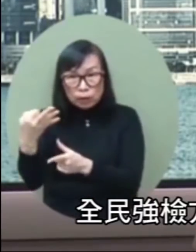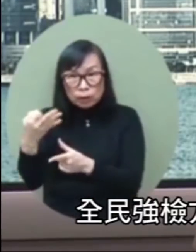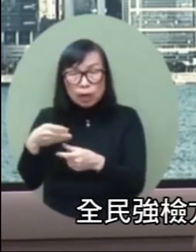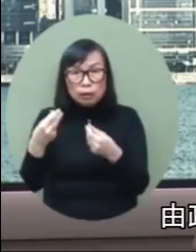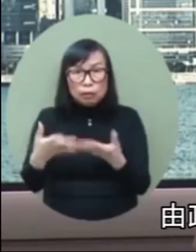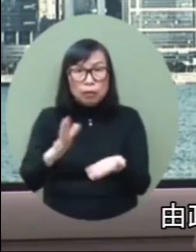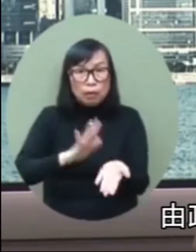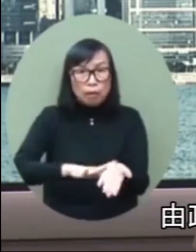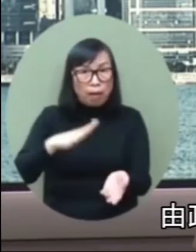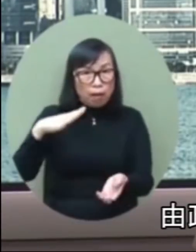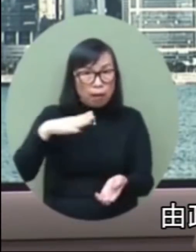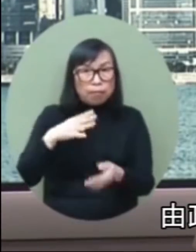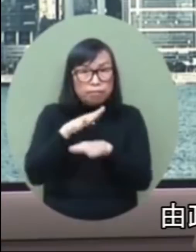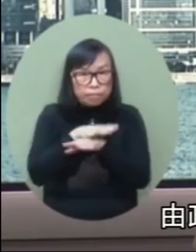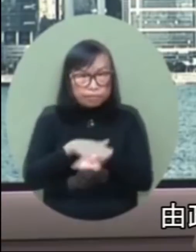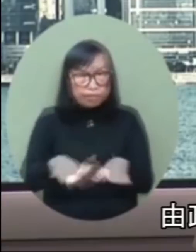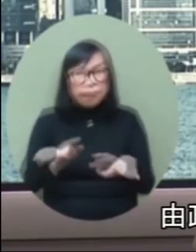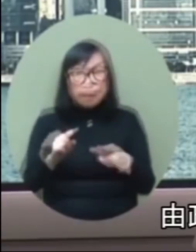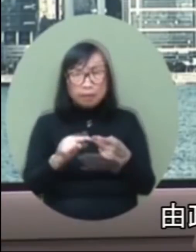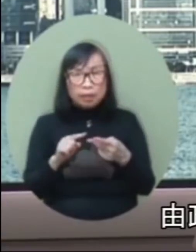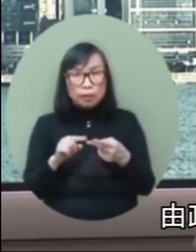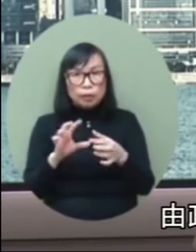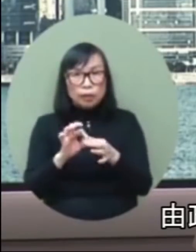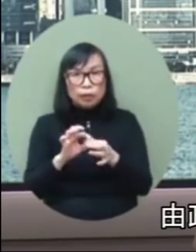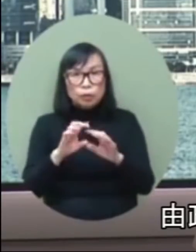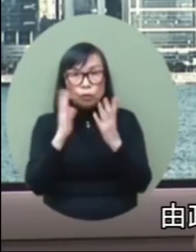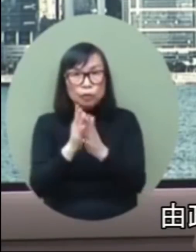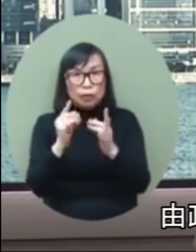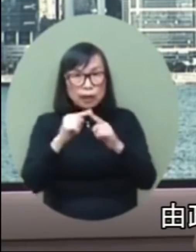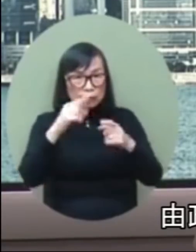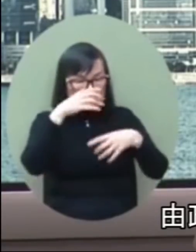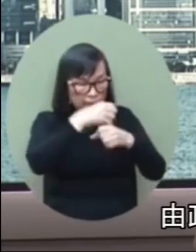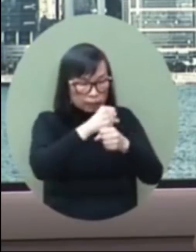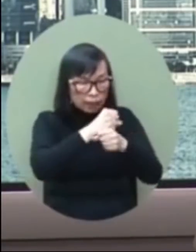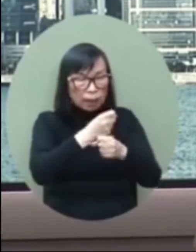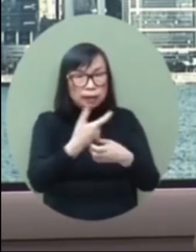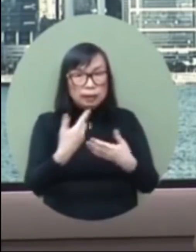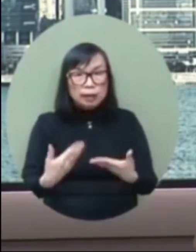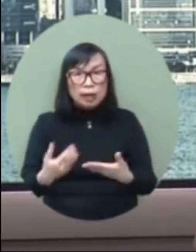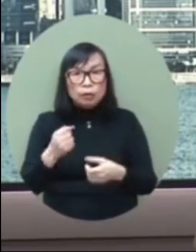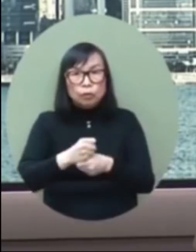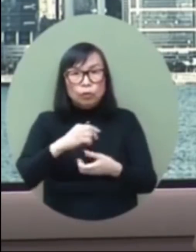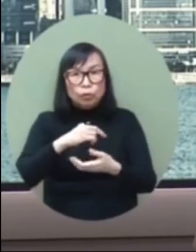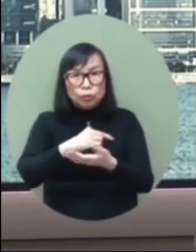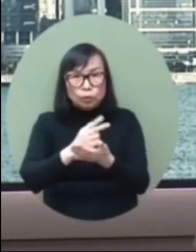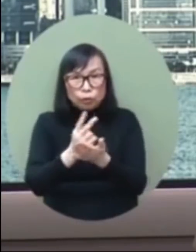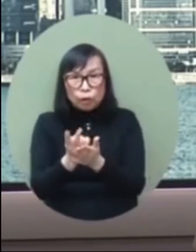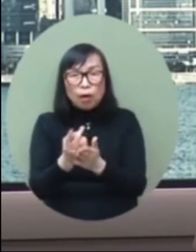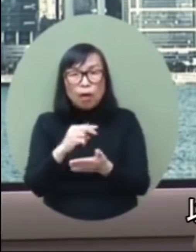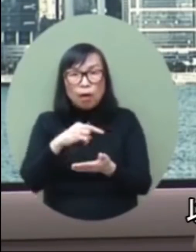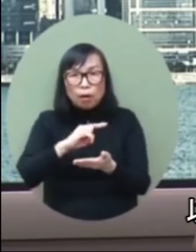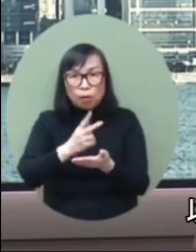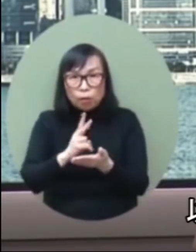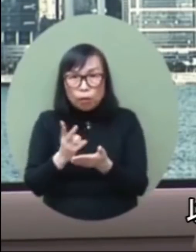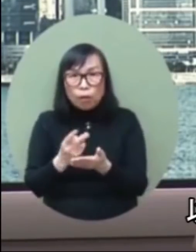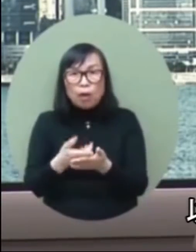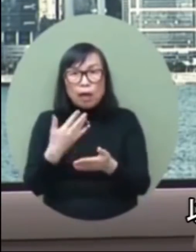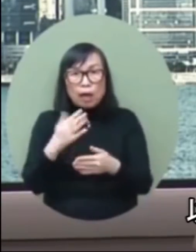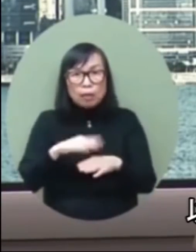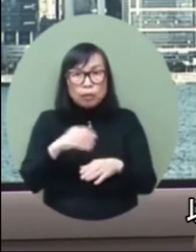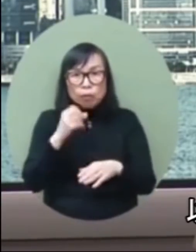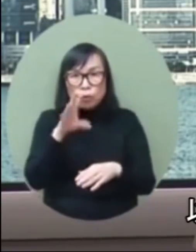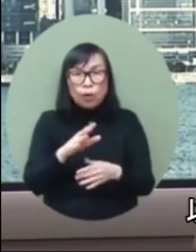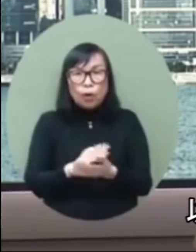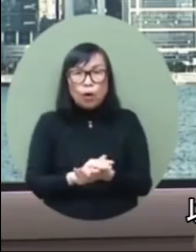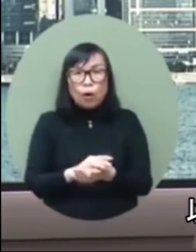定，会由政制及内地事务局长曾国卫负责。香港亦都会加强隔离设施，应对全民强